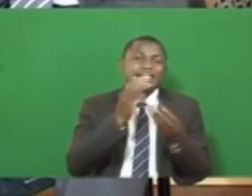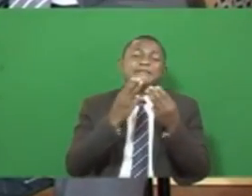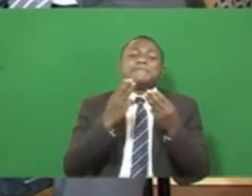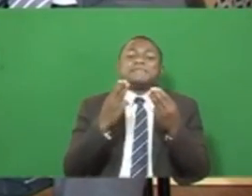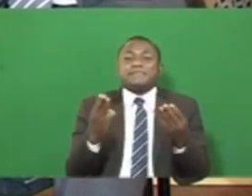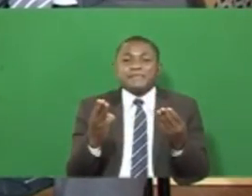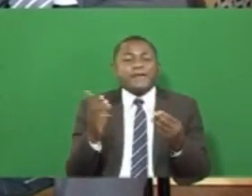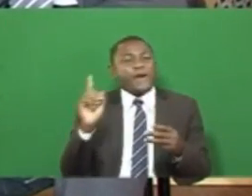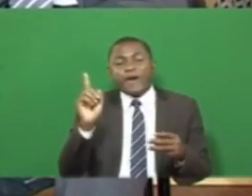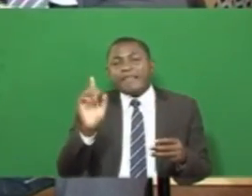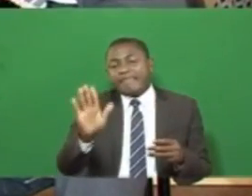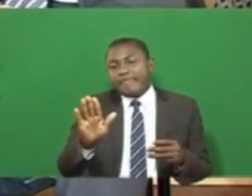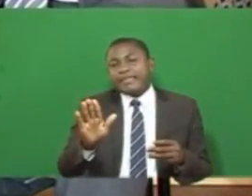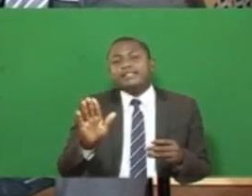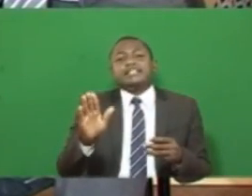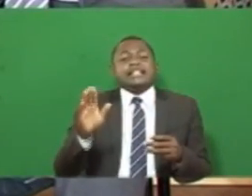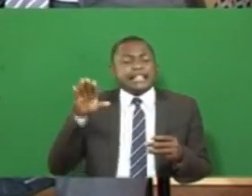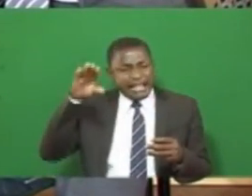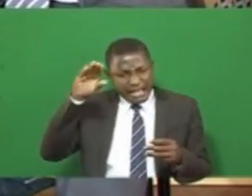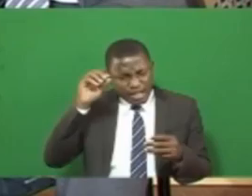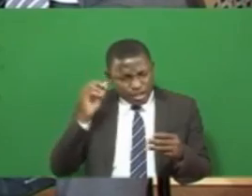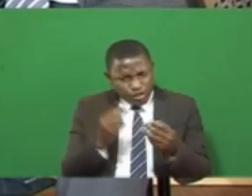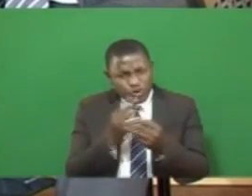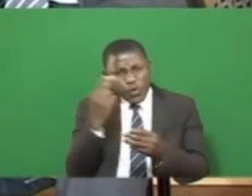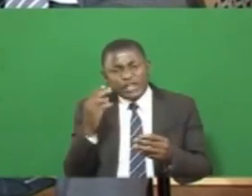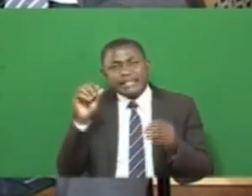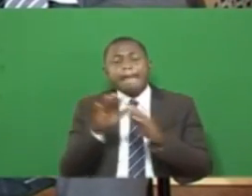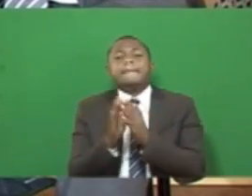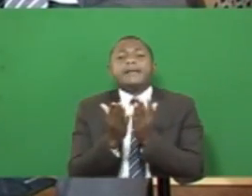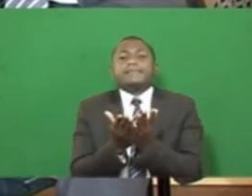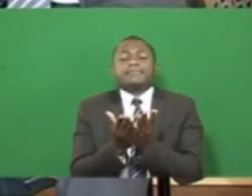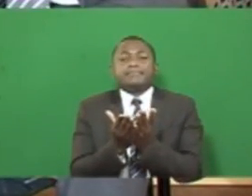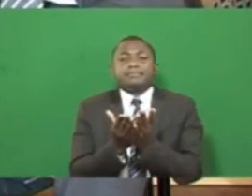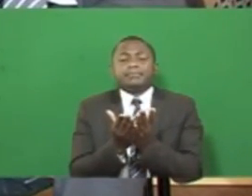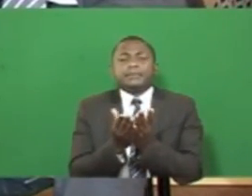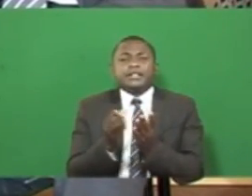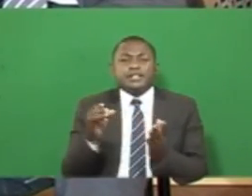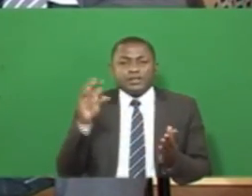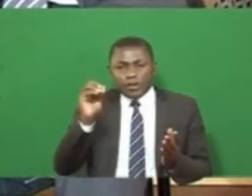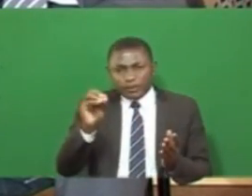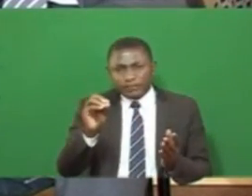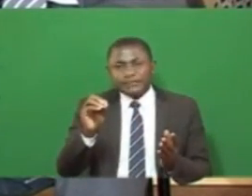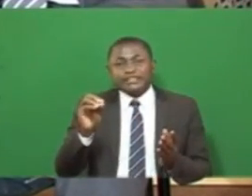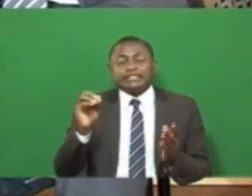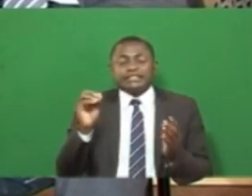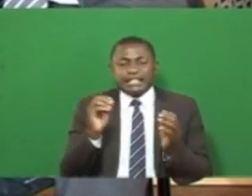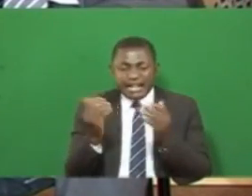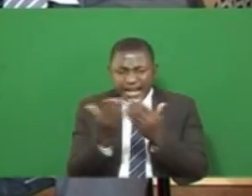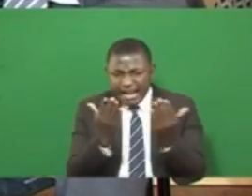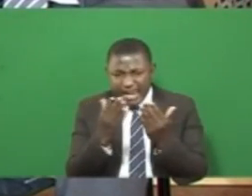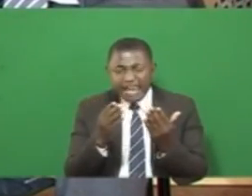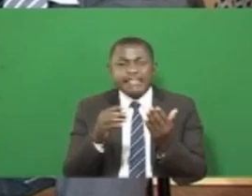Satani anoshandisa Bhaibheri pahondo iyoyi. Because apa akaverengera Jesu verse. Jesu ndobva apindurawo nevhesi